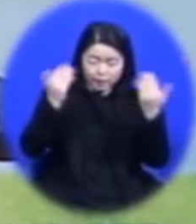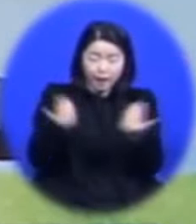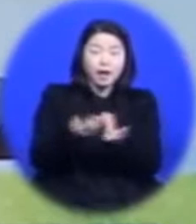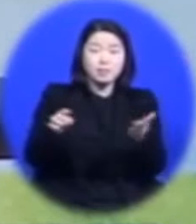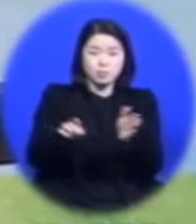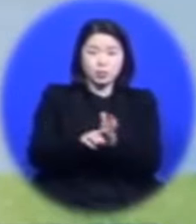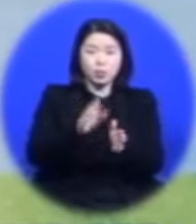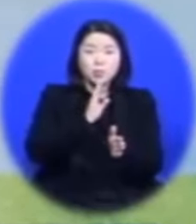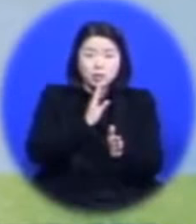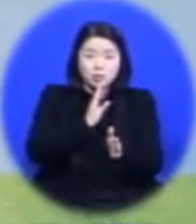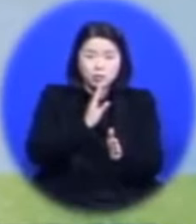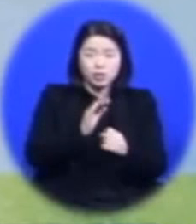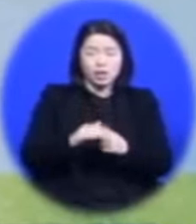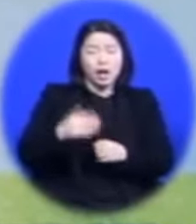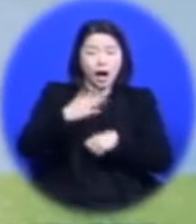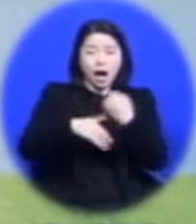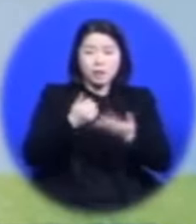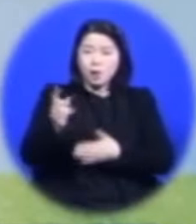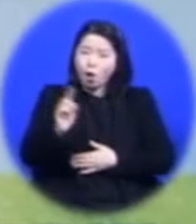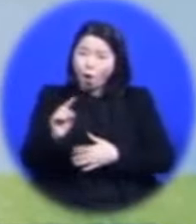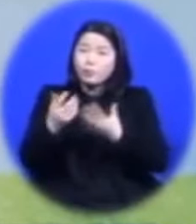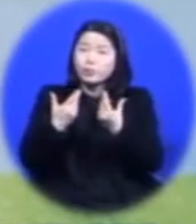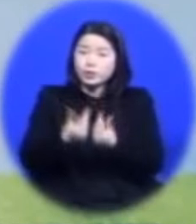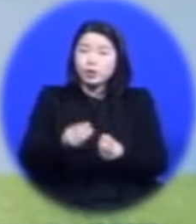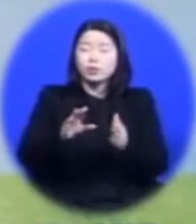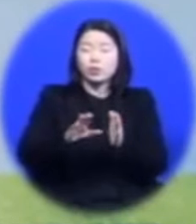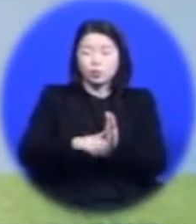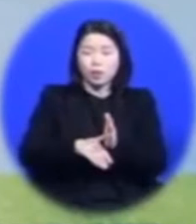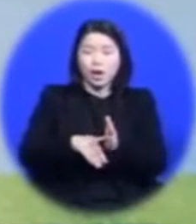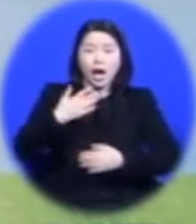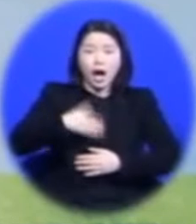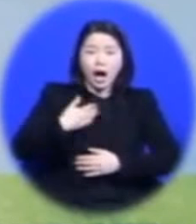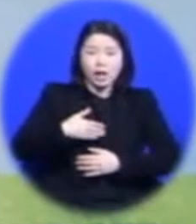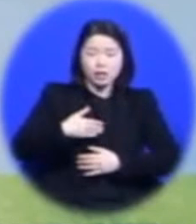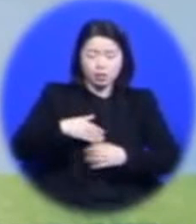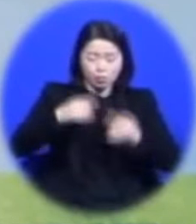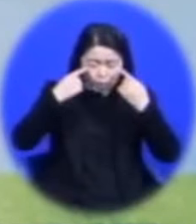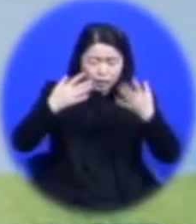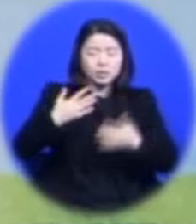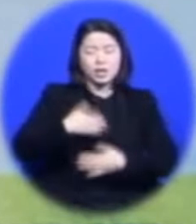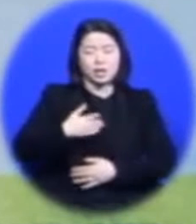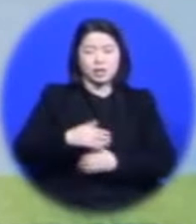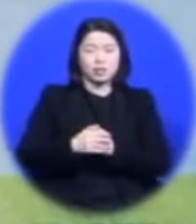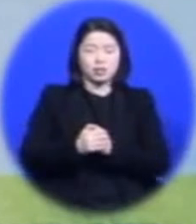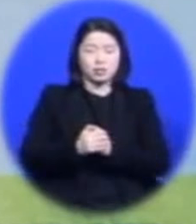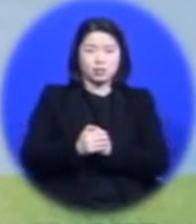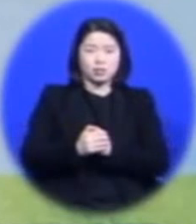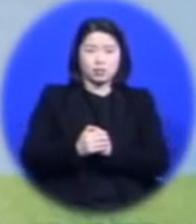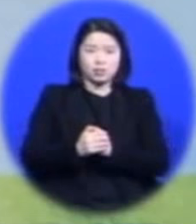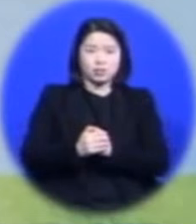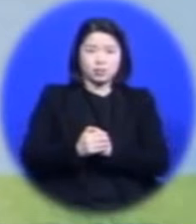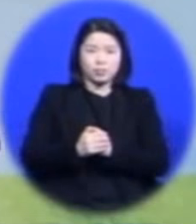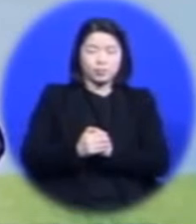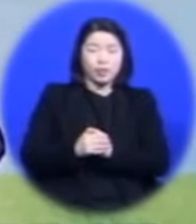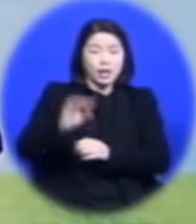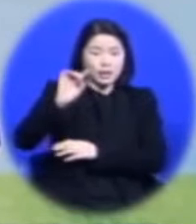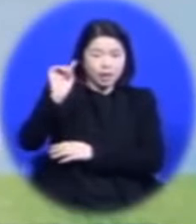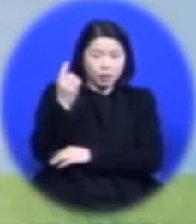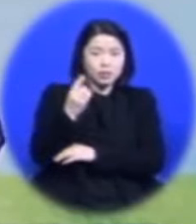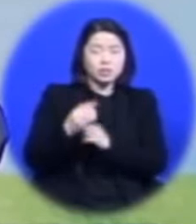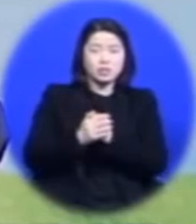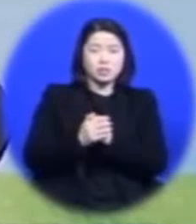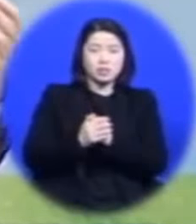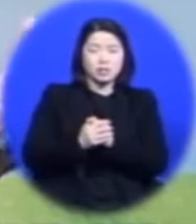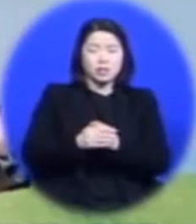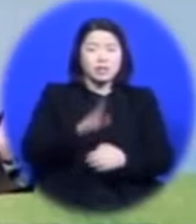믿는데 하나님이 어떤 경우에 복을 주시는지 정확하게 알아야 합니다 다윗이